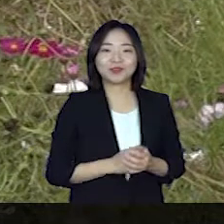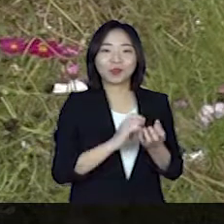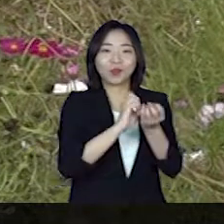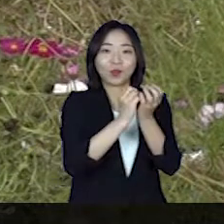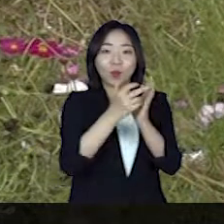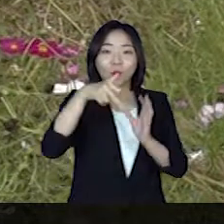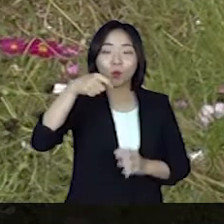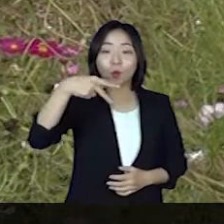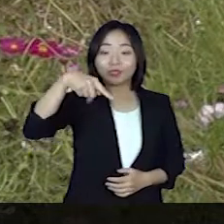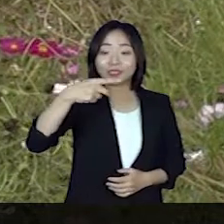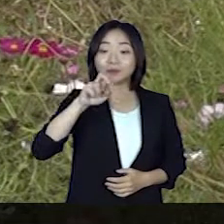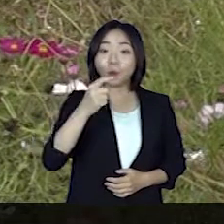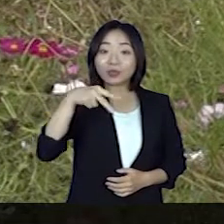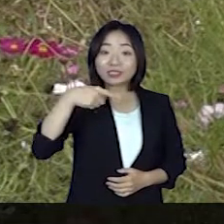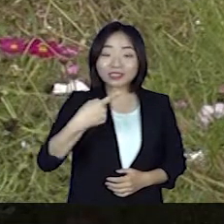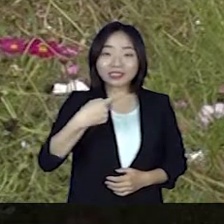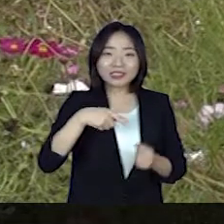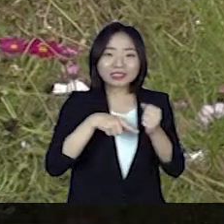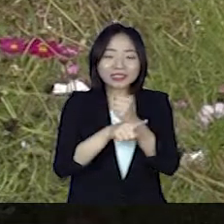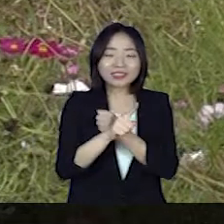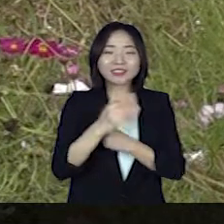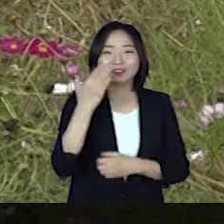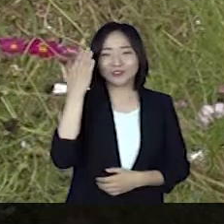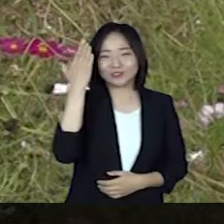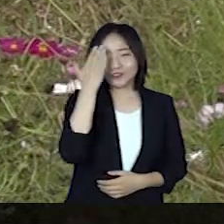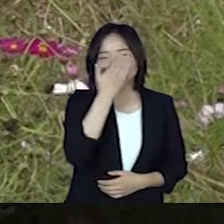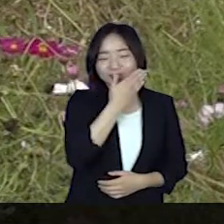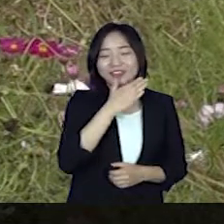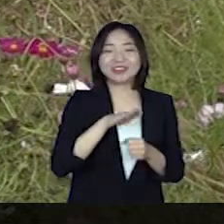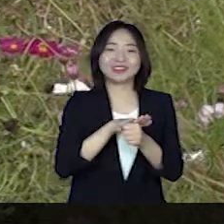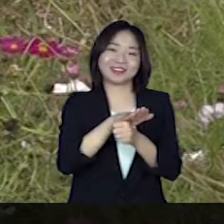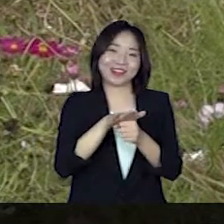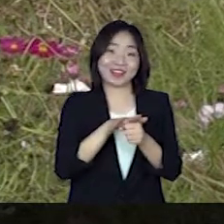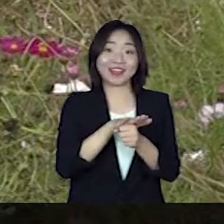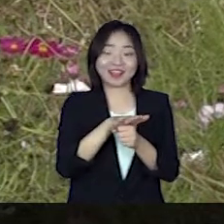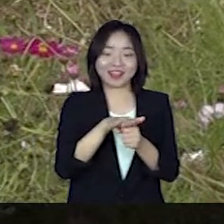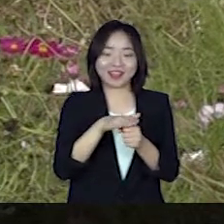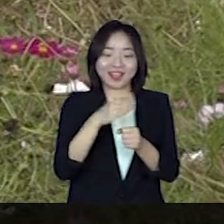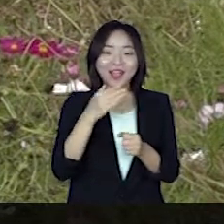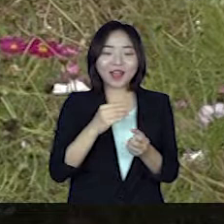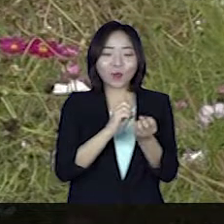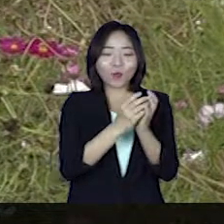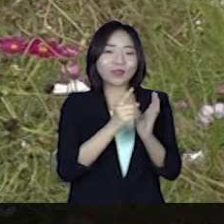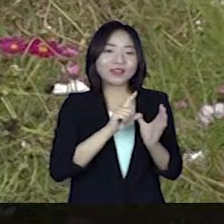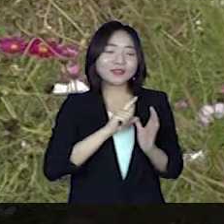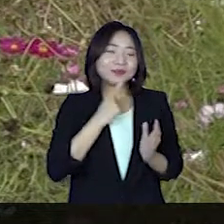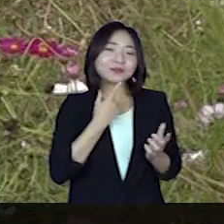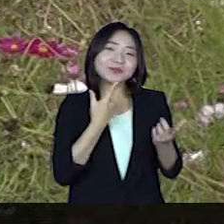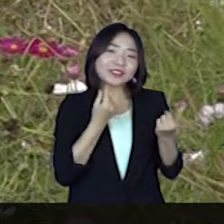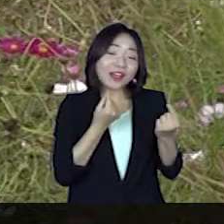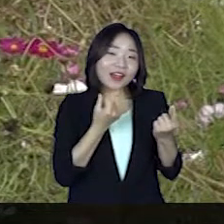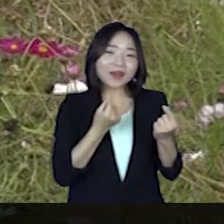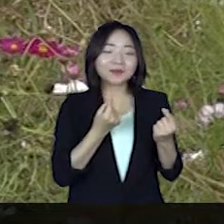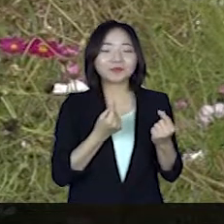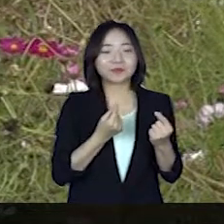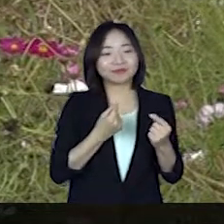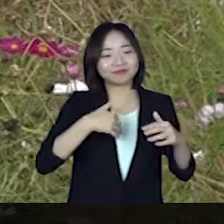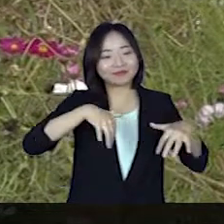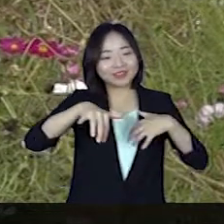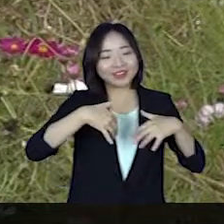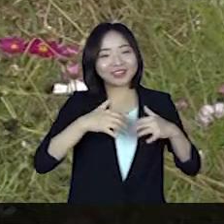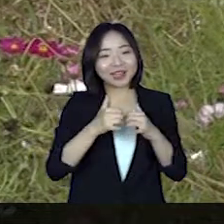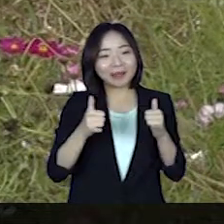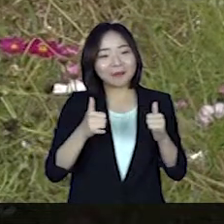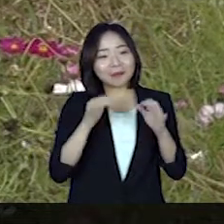코스모스의 꽃말은 순수한 애정, 순정이라고 하죠. 꽃말처럼 보기만 해도 오고 가는 이들의 마음을